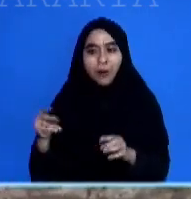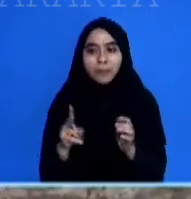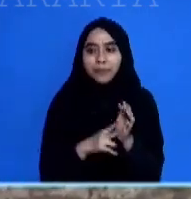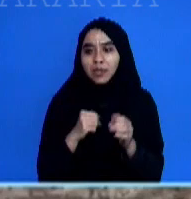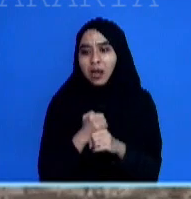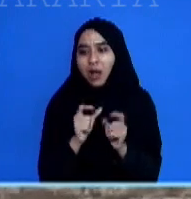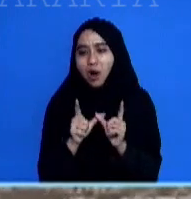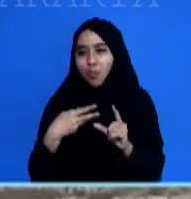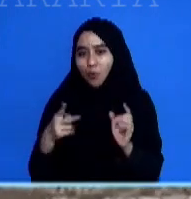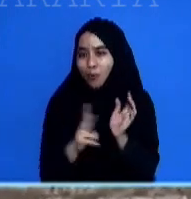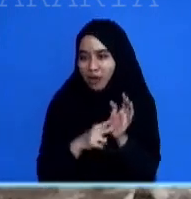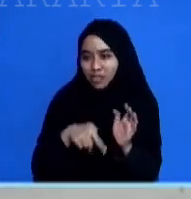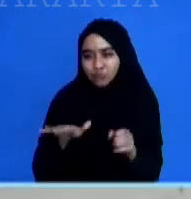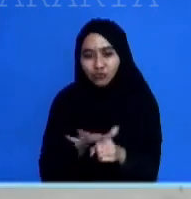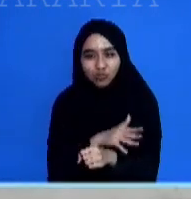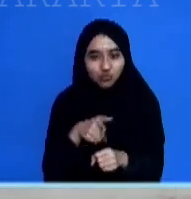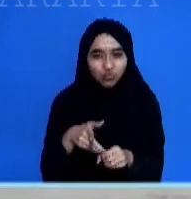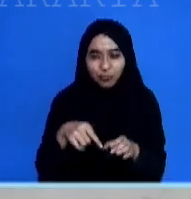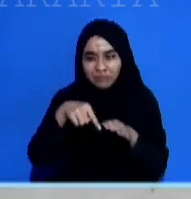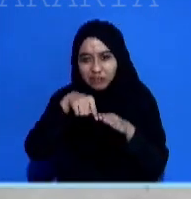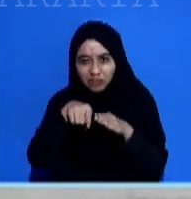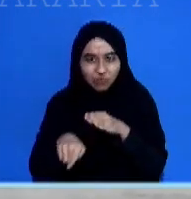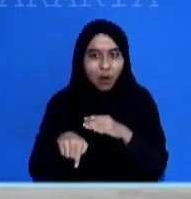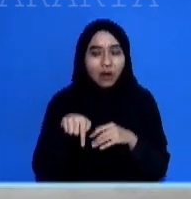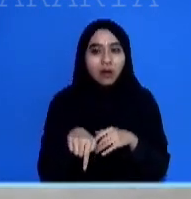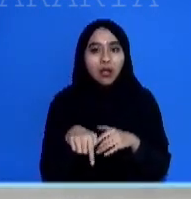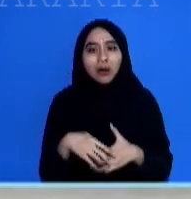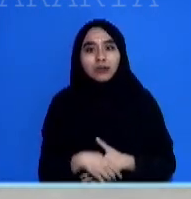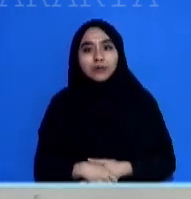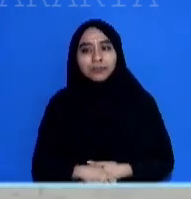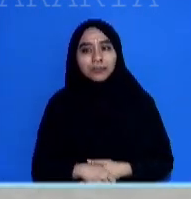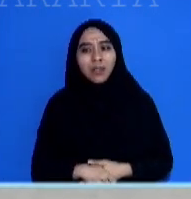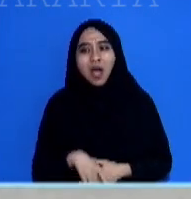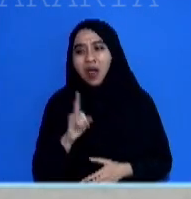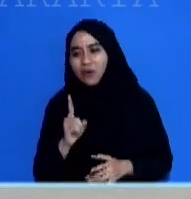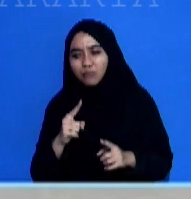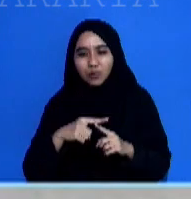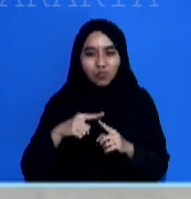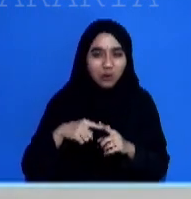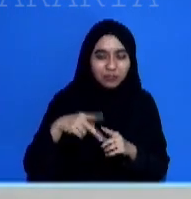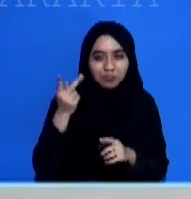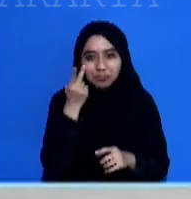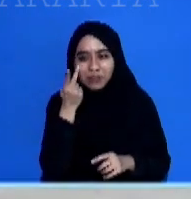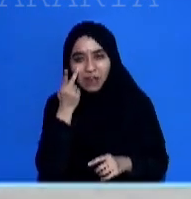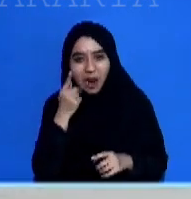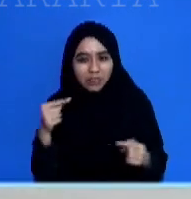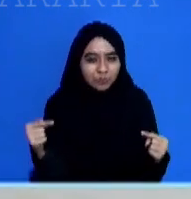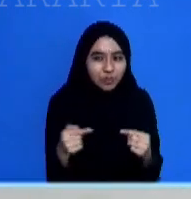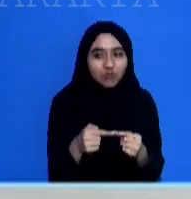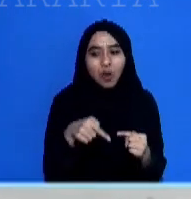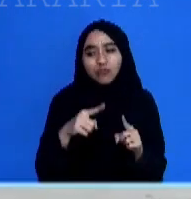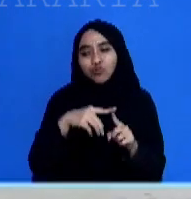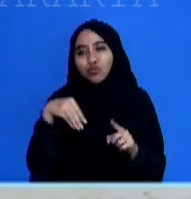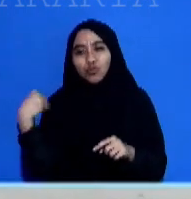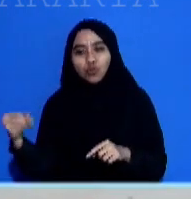turunan yang cukup curam Polres Klaten akan menempatkan petugas di akses keluar tol yang terhubung dengan ruas jalan provinsi tersebut yakni